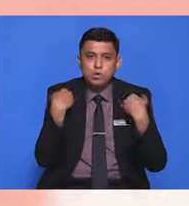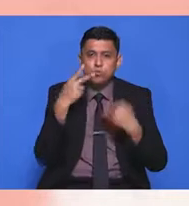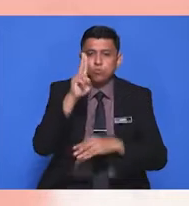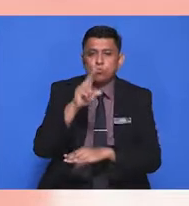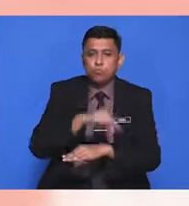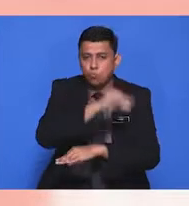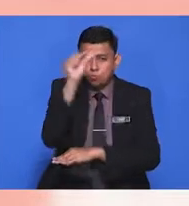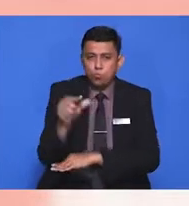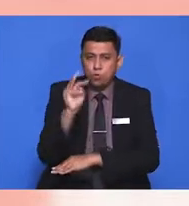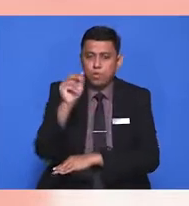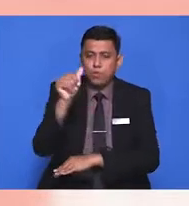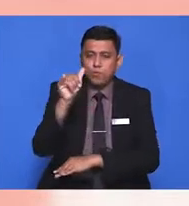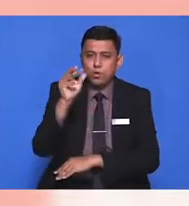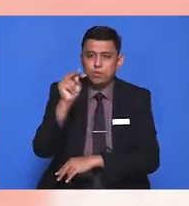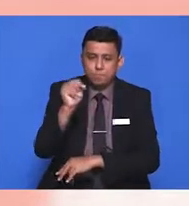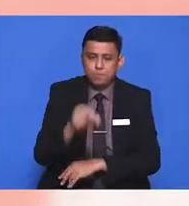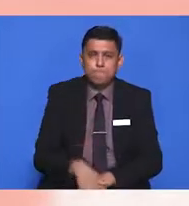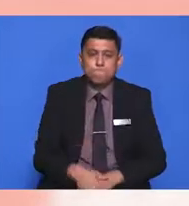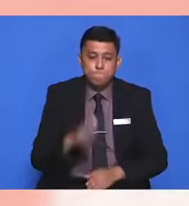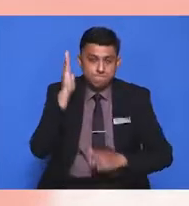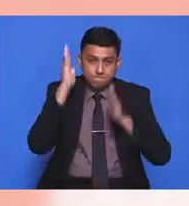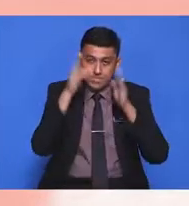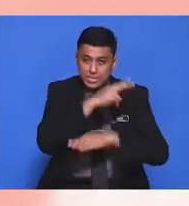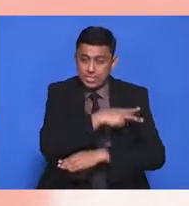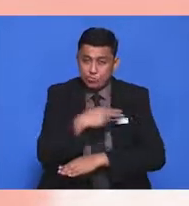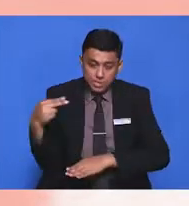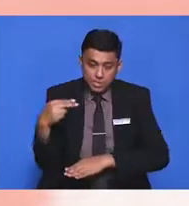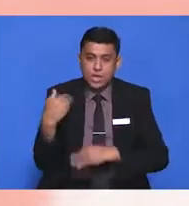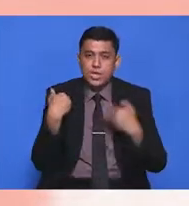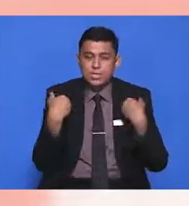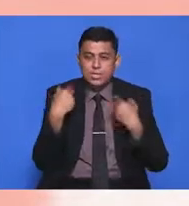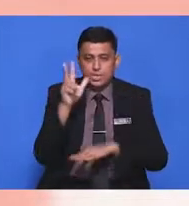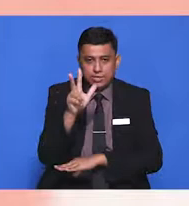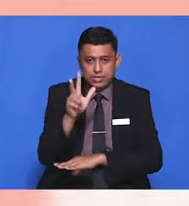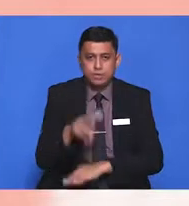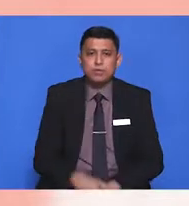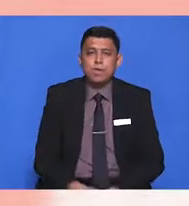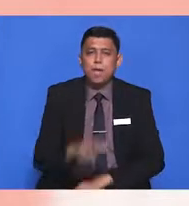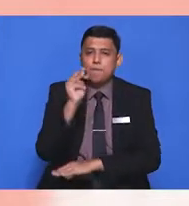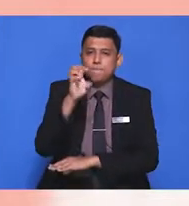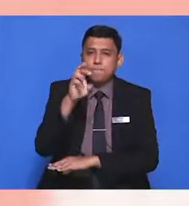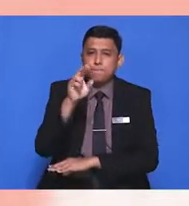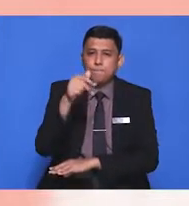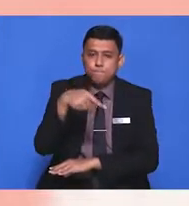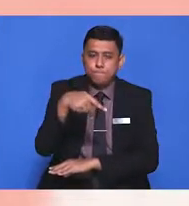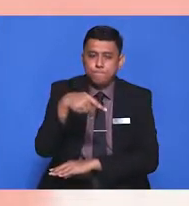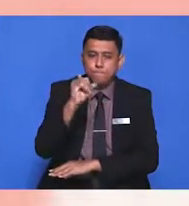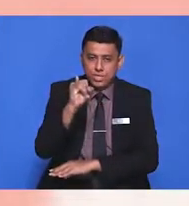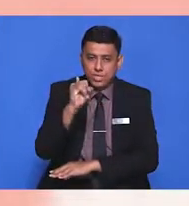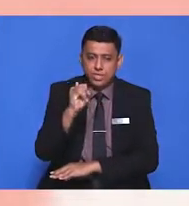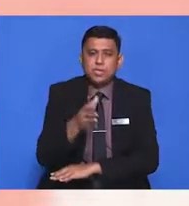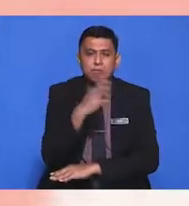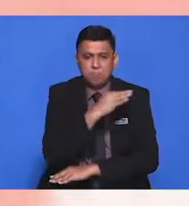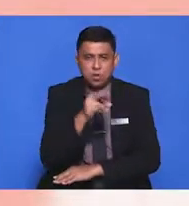di Indonesia terdapat tiga gunung berapi yang utama, iaitu Gunung Merapi, Gunung Krakatau dan